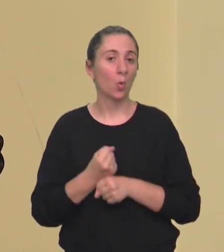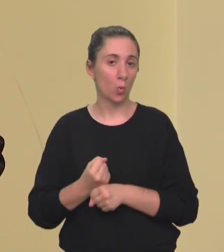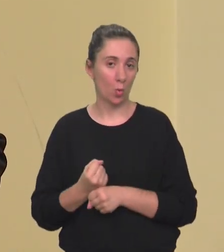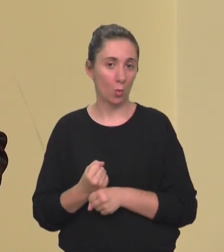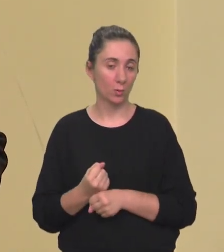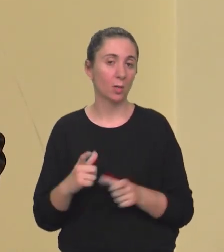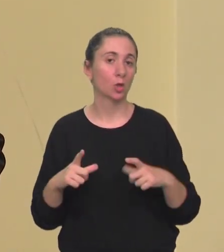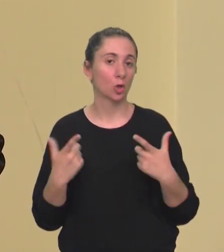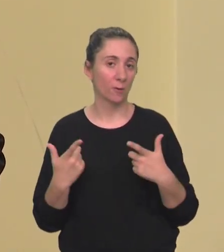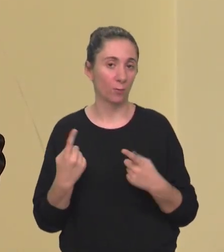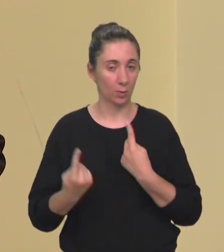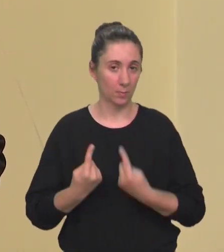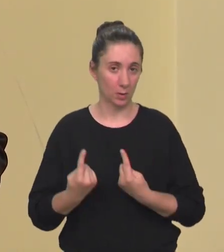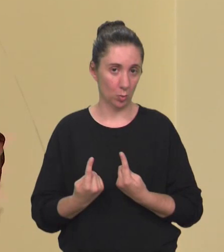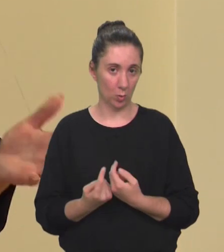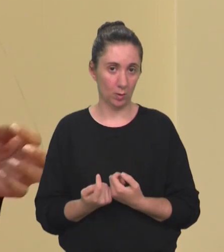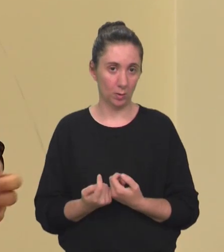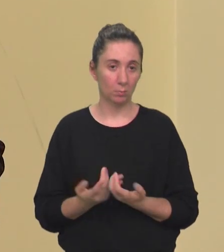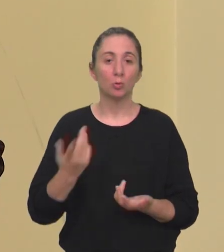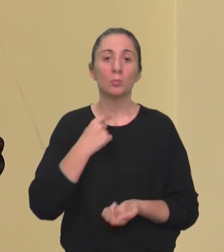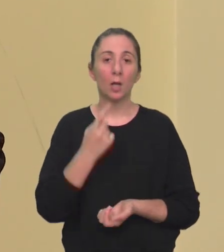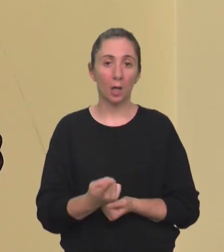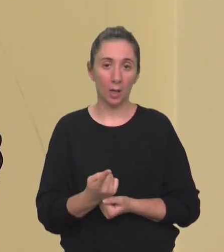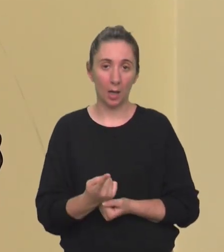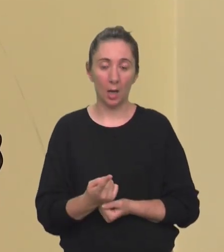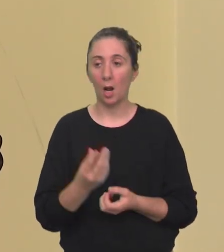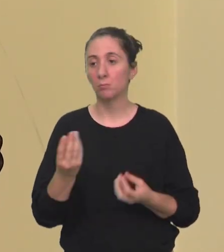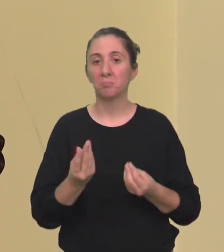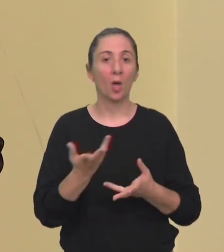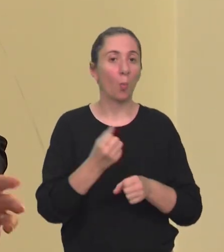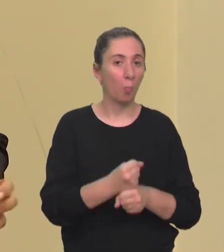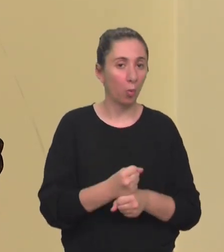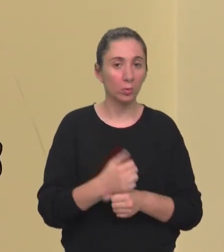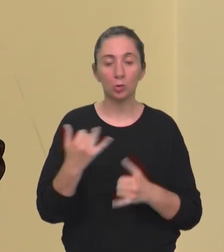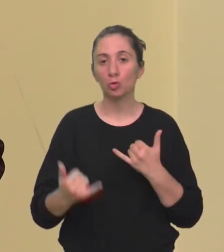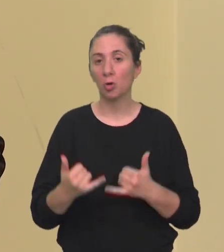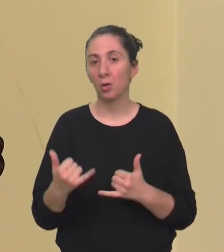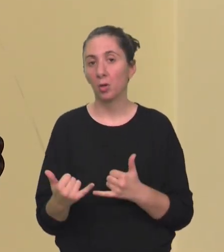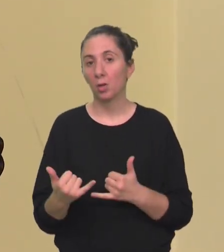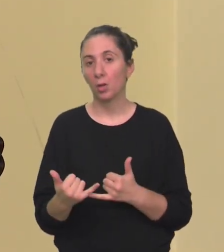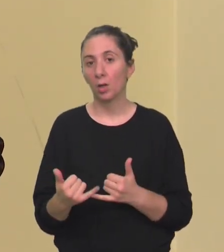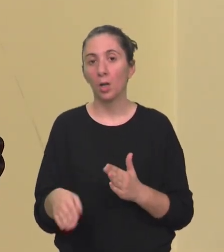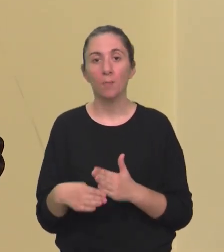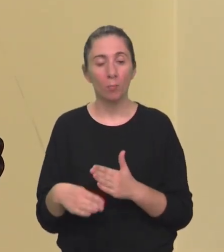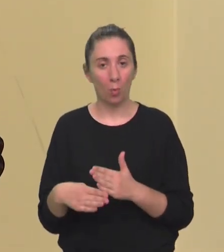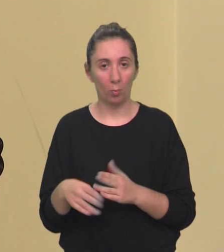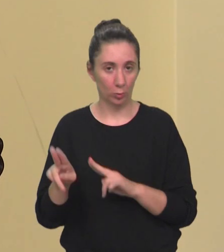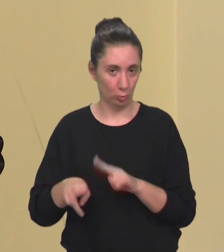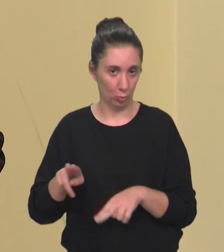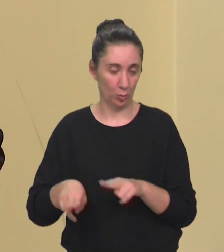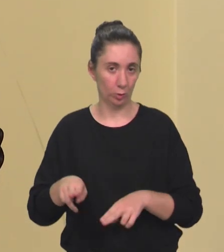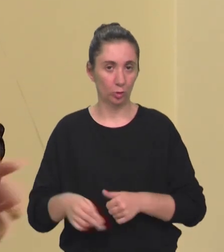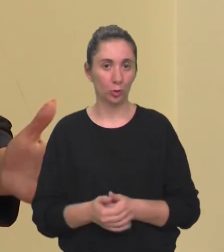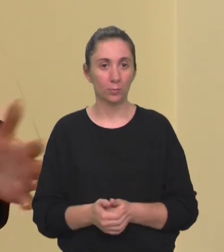nositi sa životnim situacijama. Kao što sam rekla, bilo kao podrška ili ili kao pomoć u